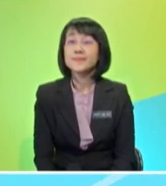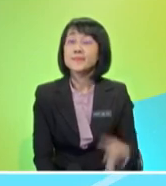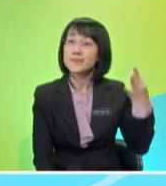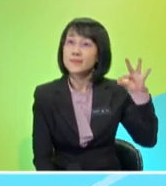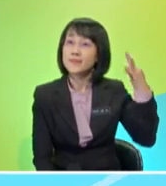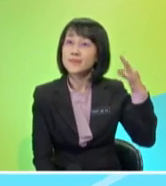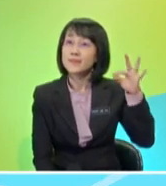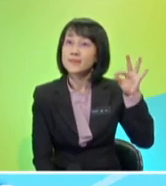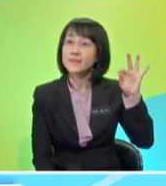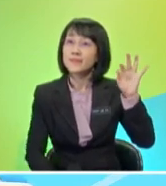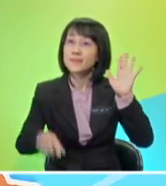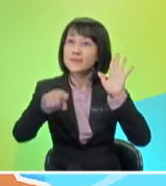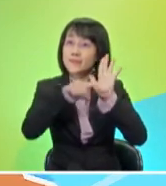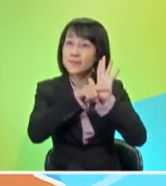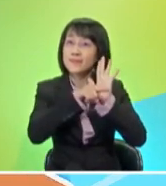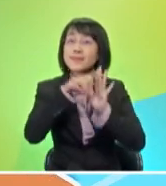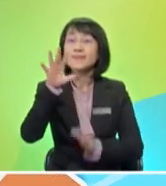19.